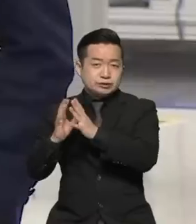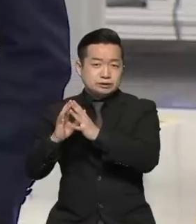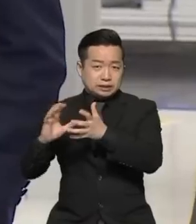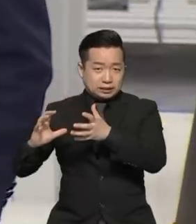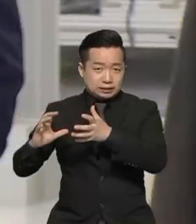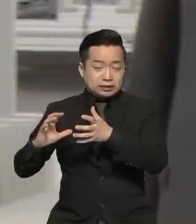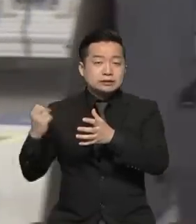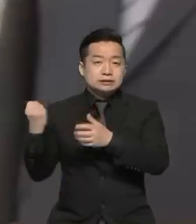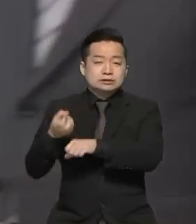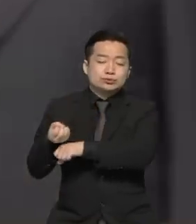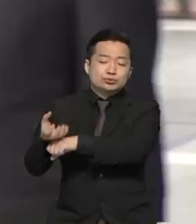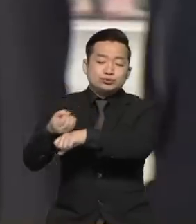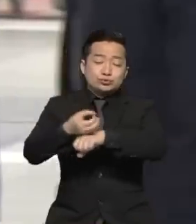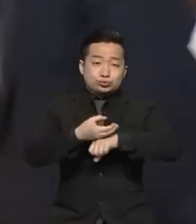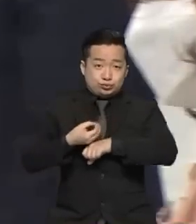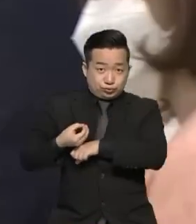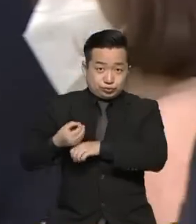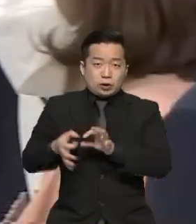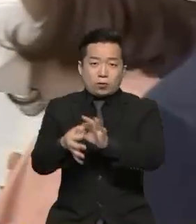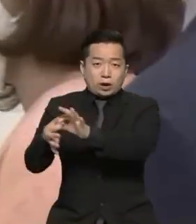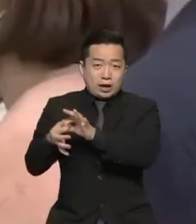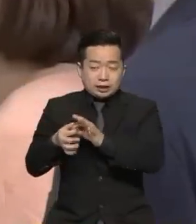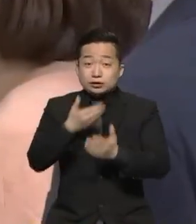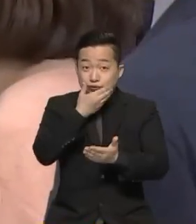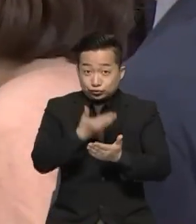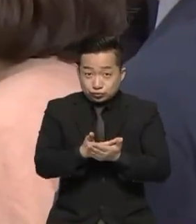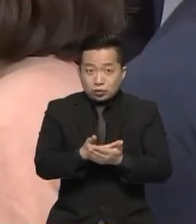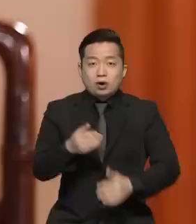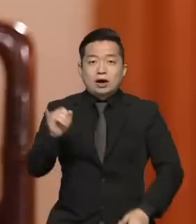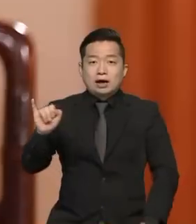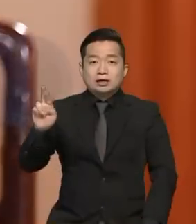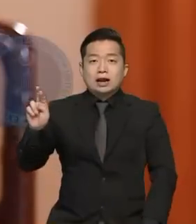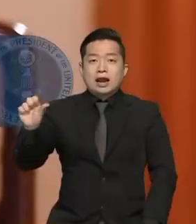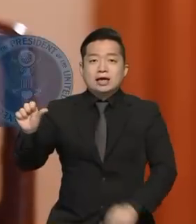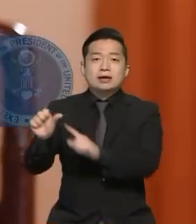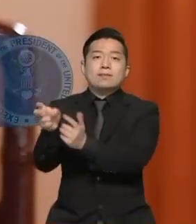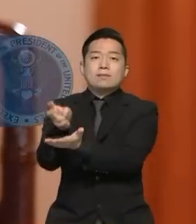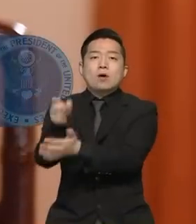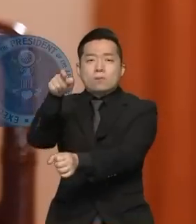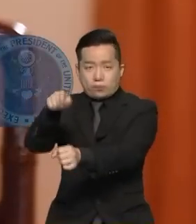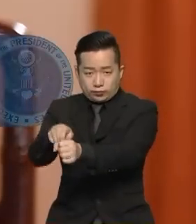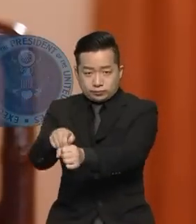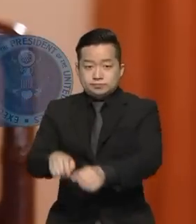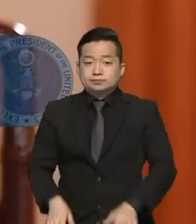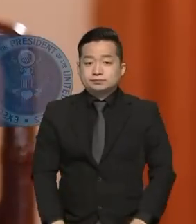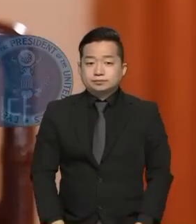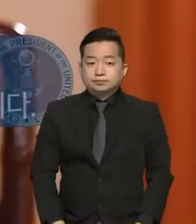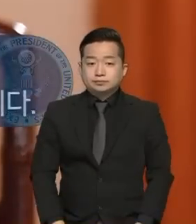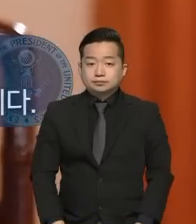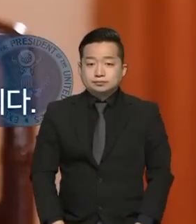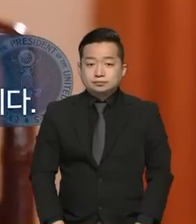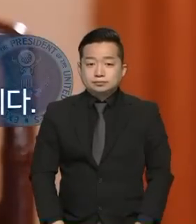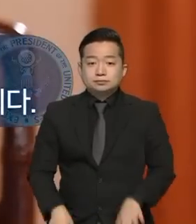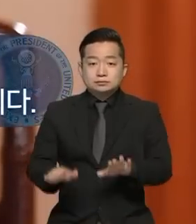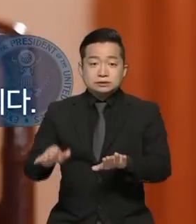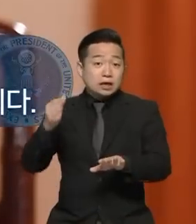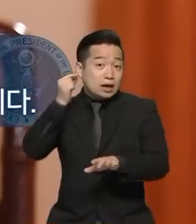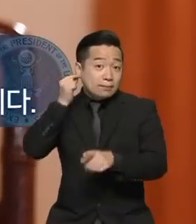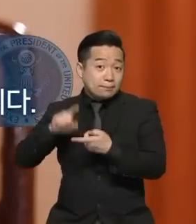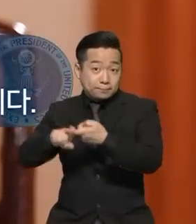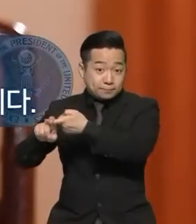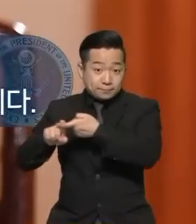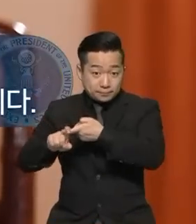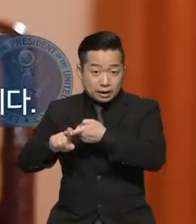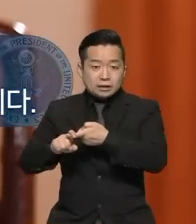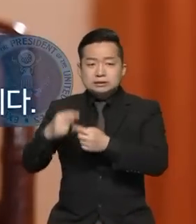공급망을 재편하는 게 IRA의 취지라고 설명했습니다. There is a very, very clear indication